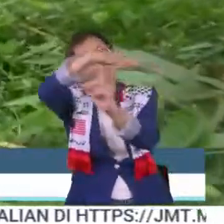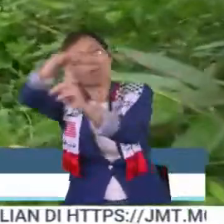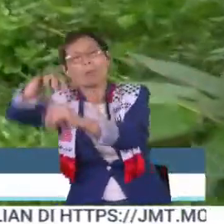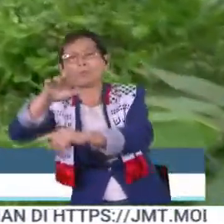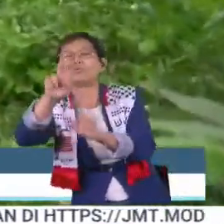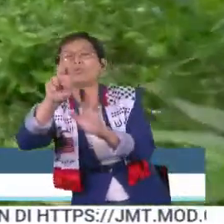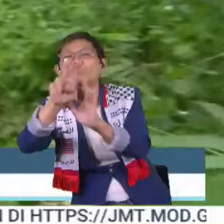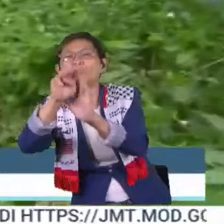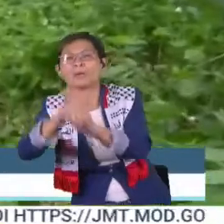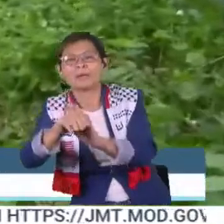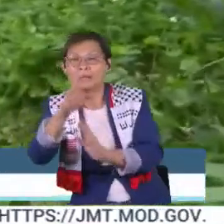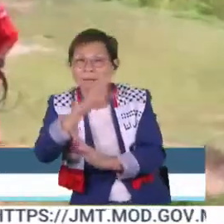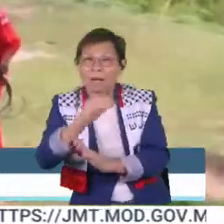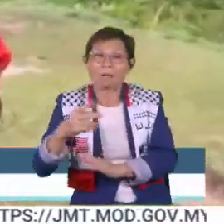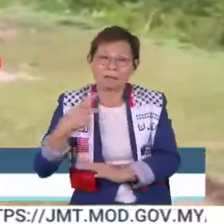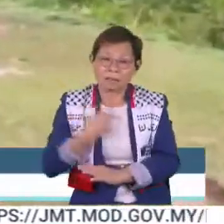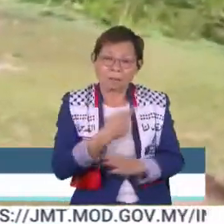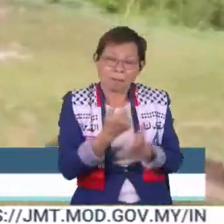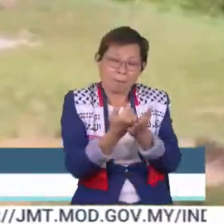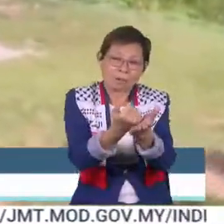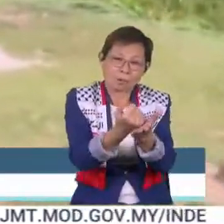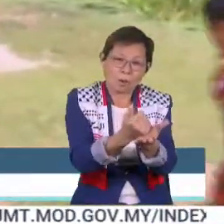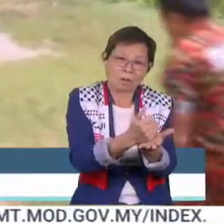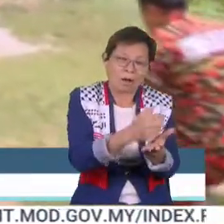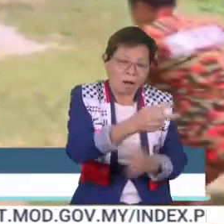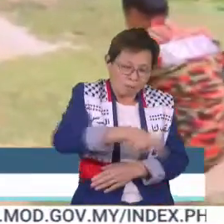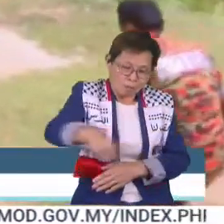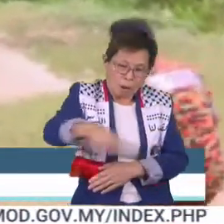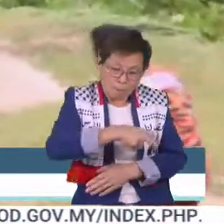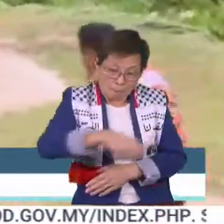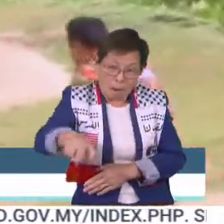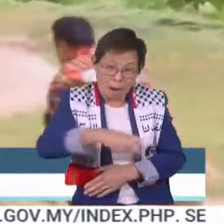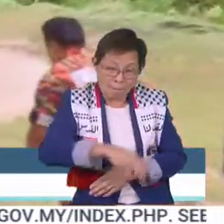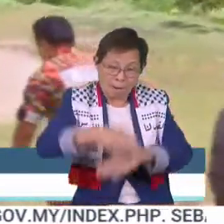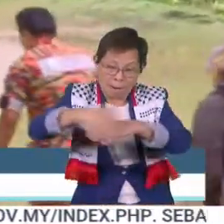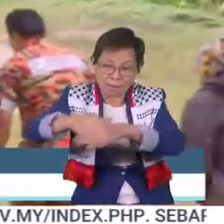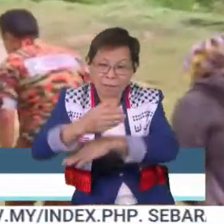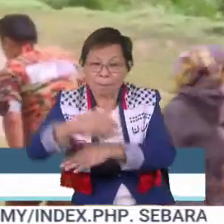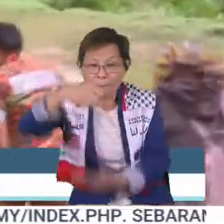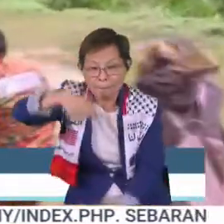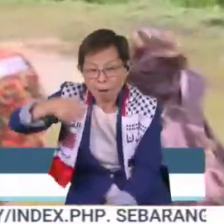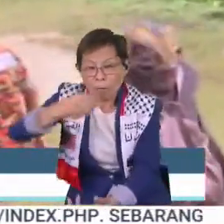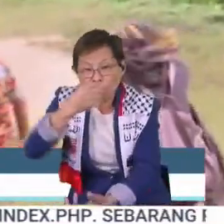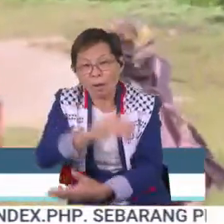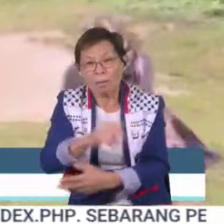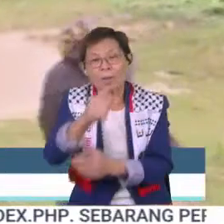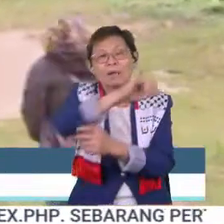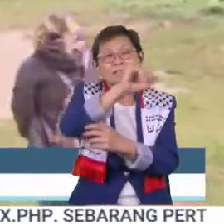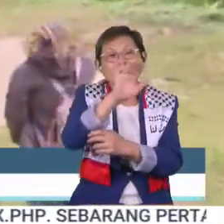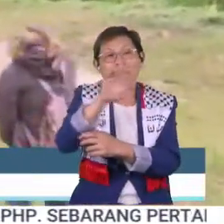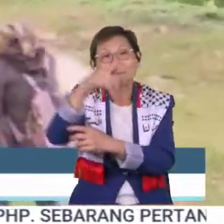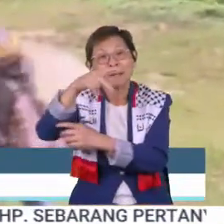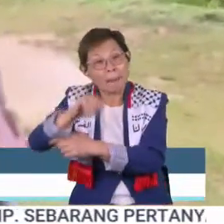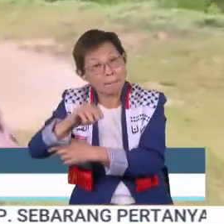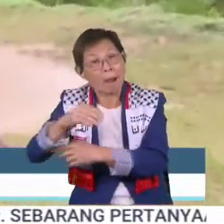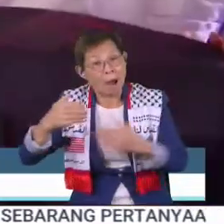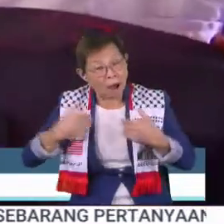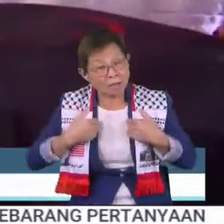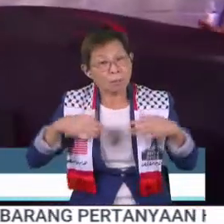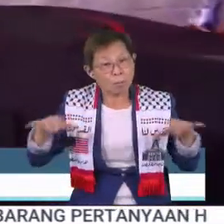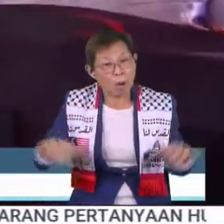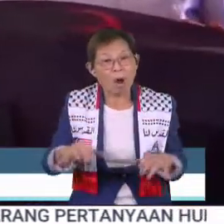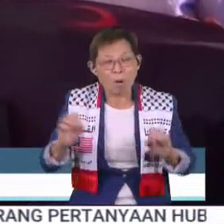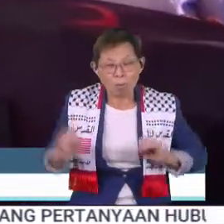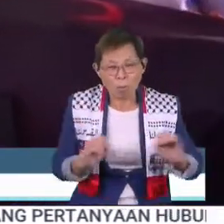daripada melaksanakan bantuan logistik, penghantaran baku makanan, jatuh bomba dan Malaysia juga